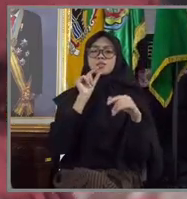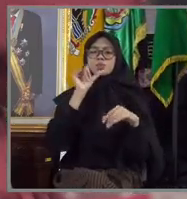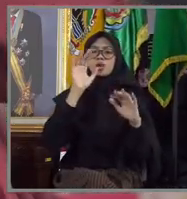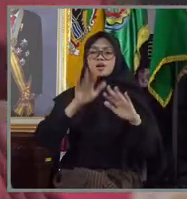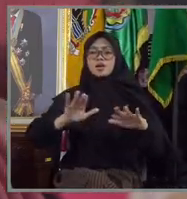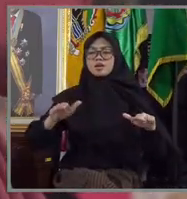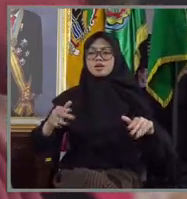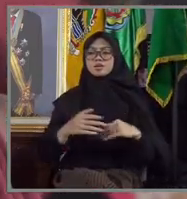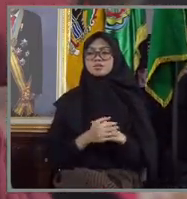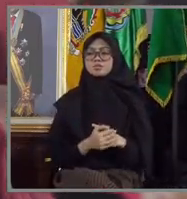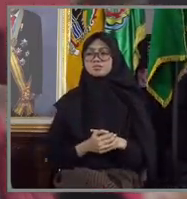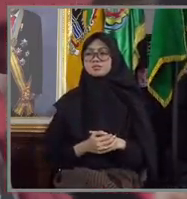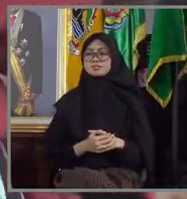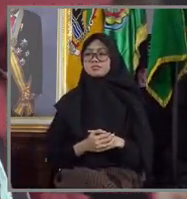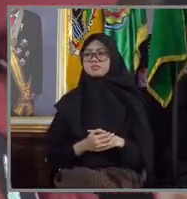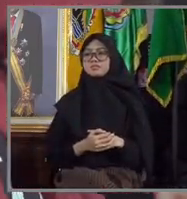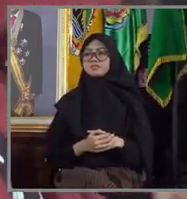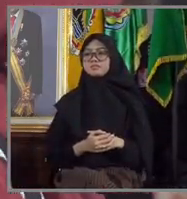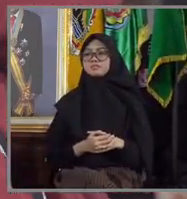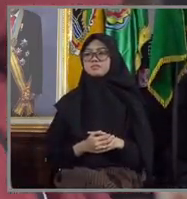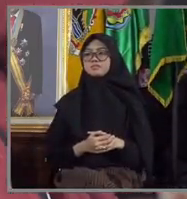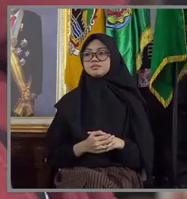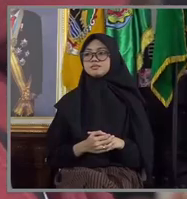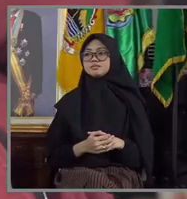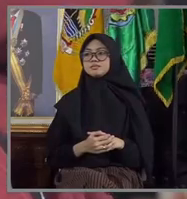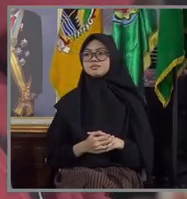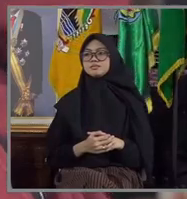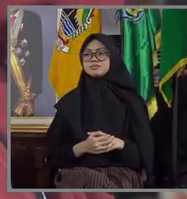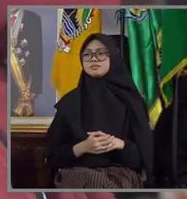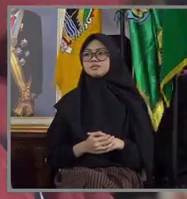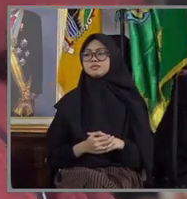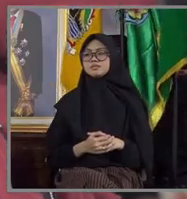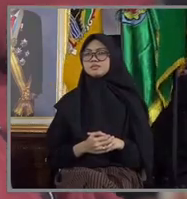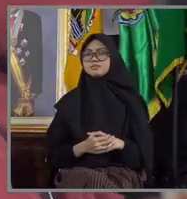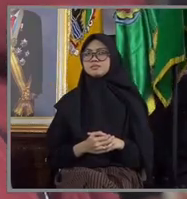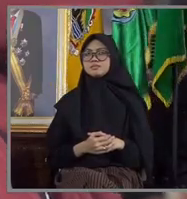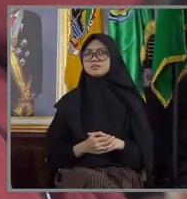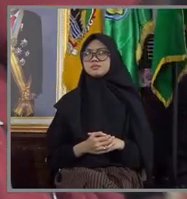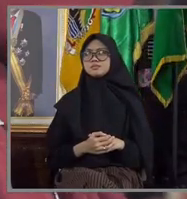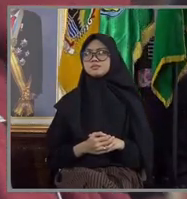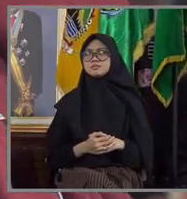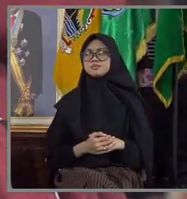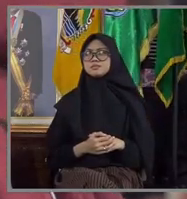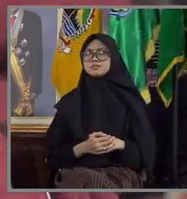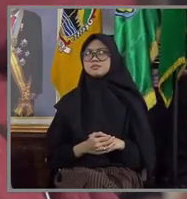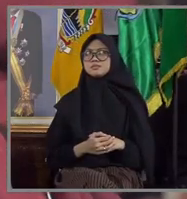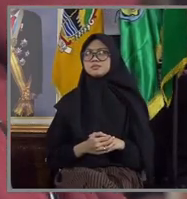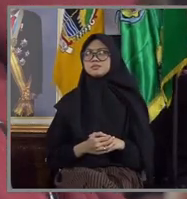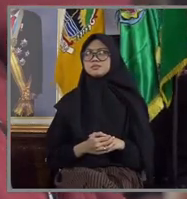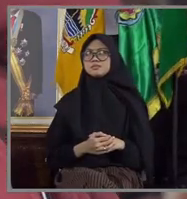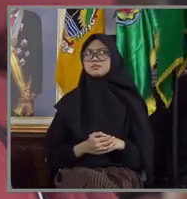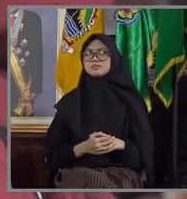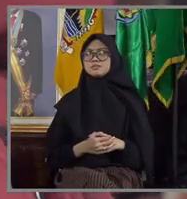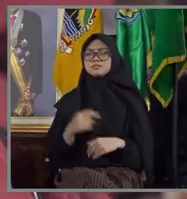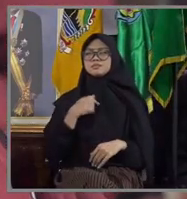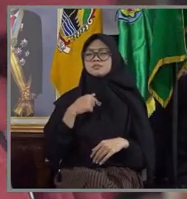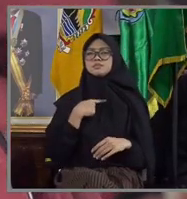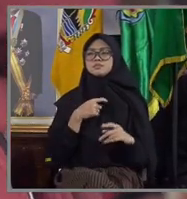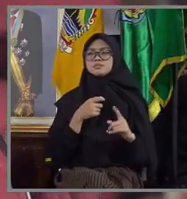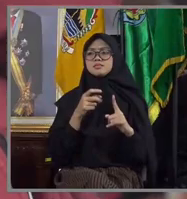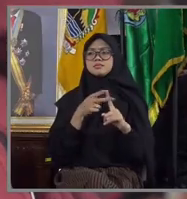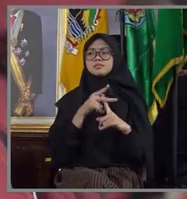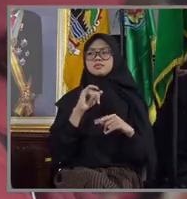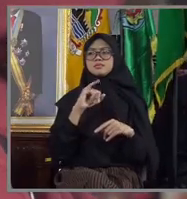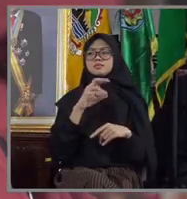apalagi untuk menampilkan aja ini disini Saya mau usul kalau sebelumnya Nama saya Afrida dari forum anak Grobogan